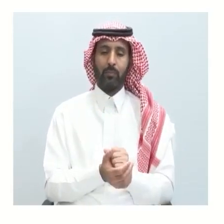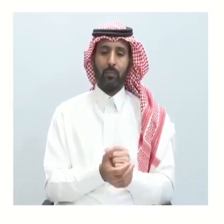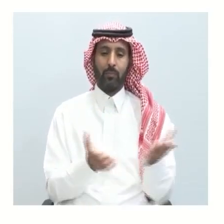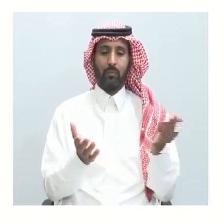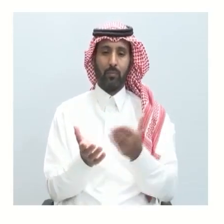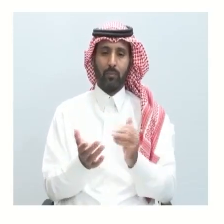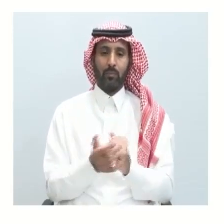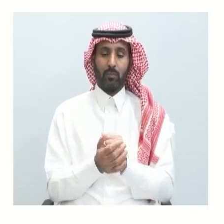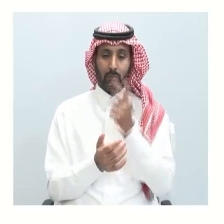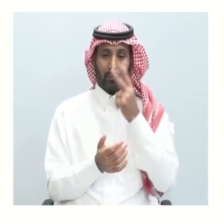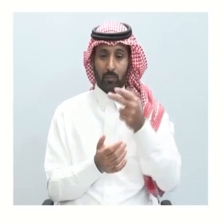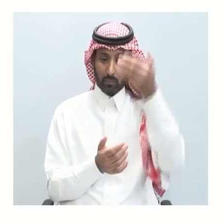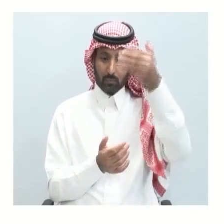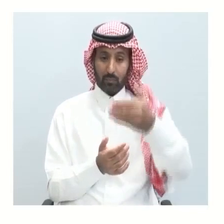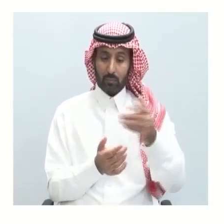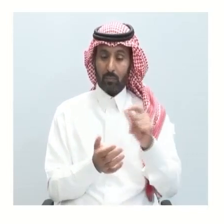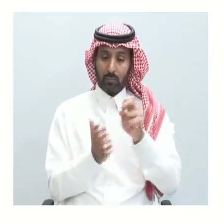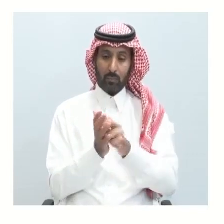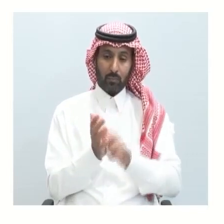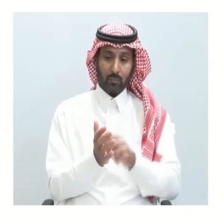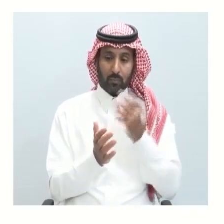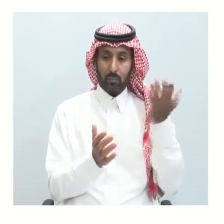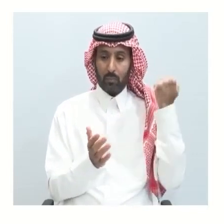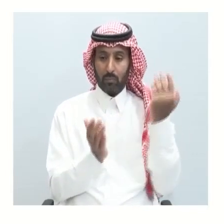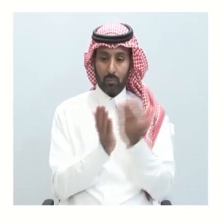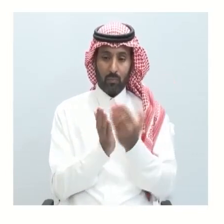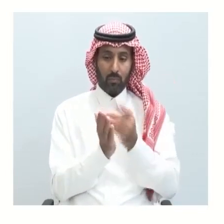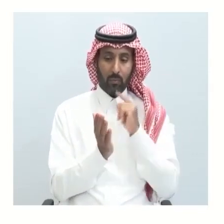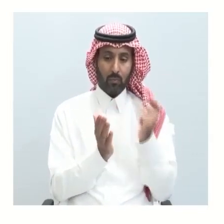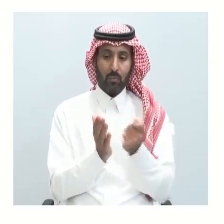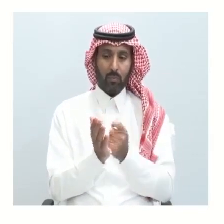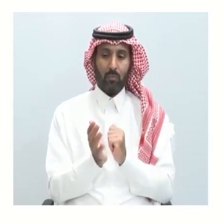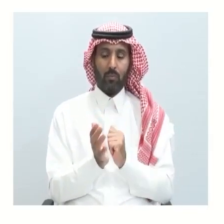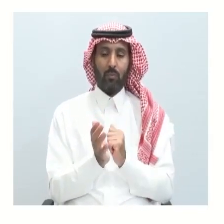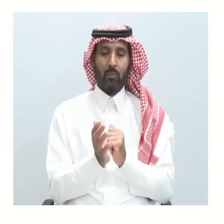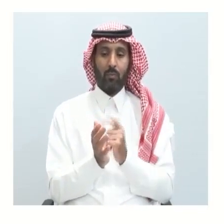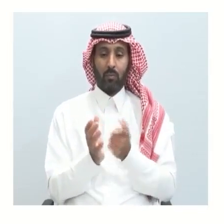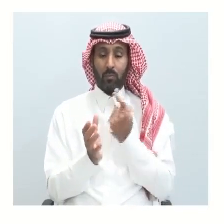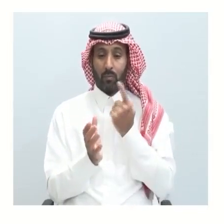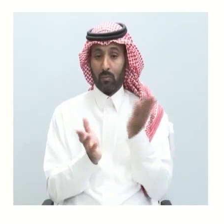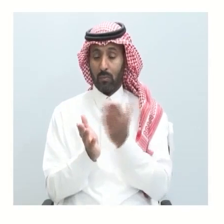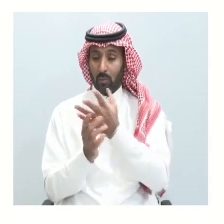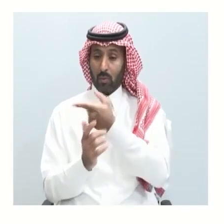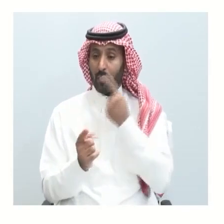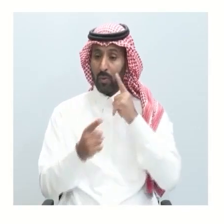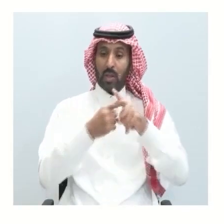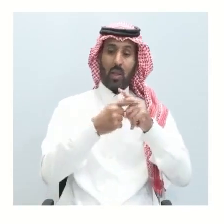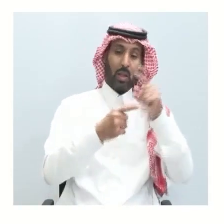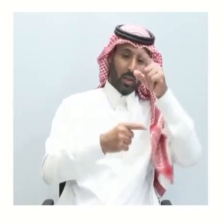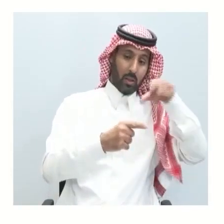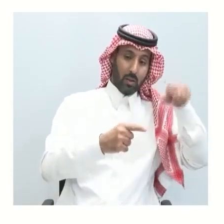إذا الآن سنطبق هذا القانون الذي أخذناه في الحصة الماضية على هذا التفاعل. طبعا حاصل ضرب تركيز